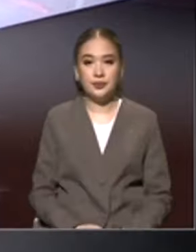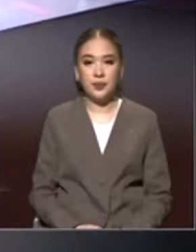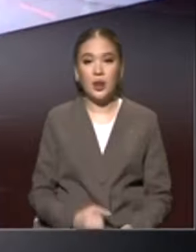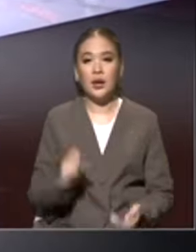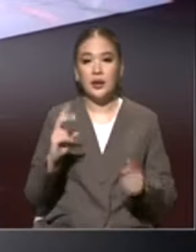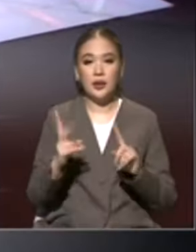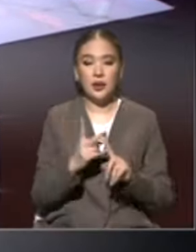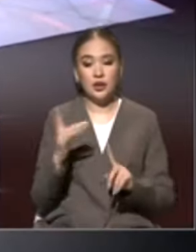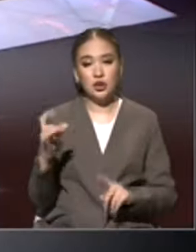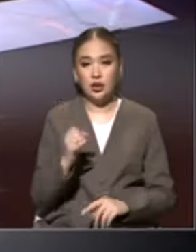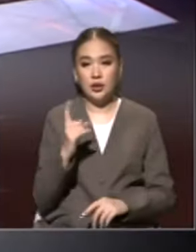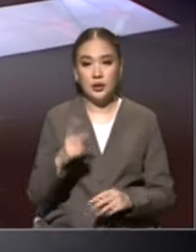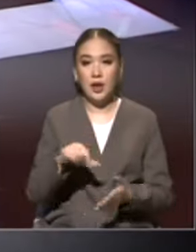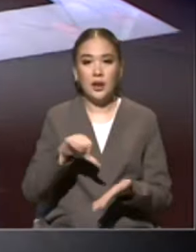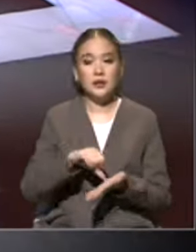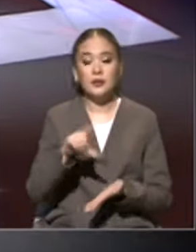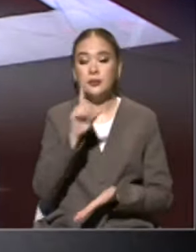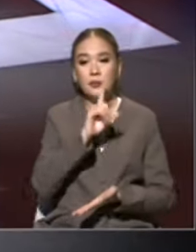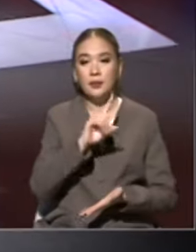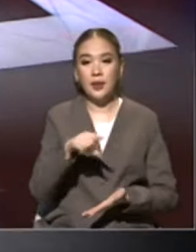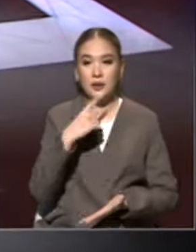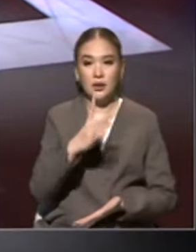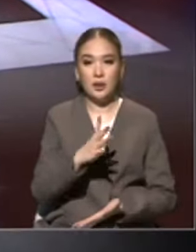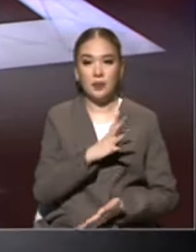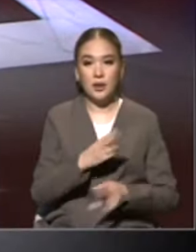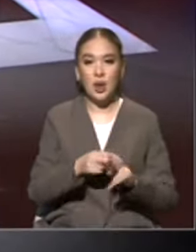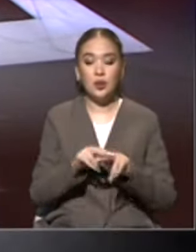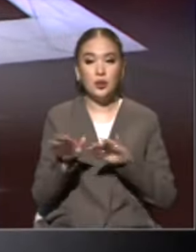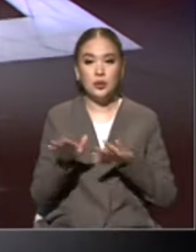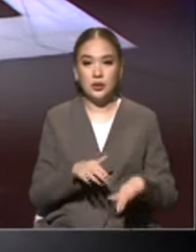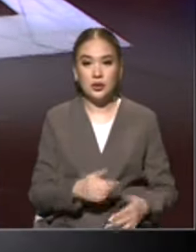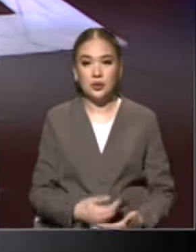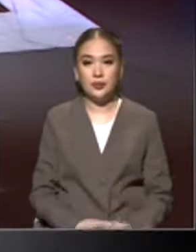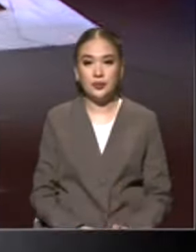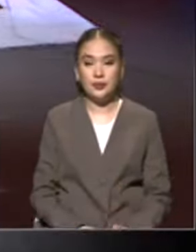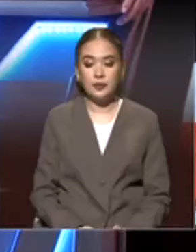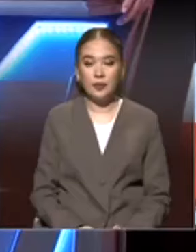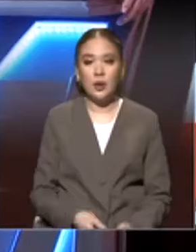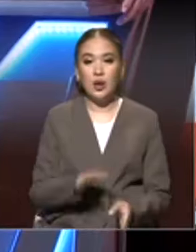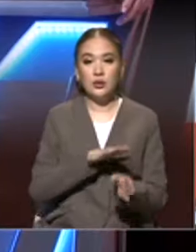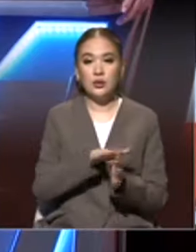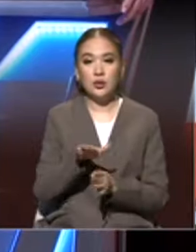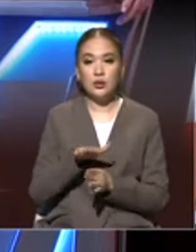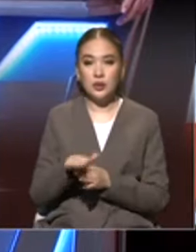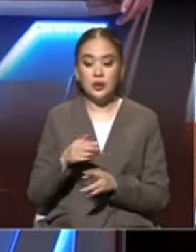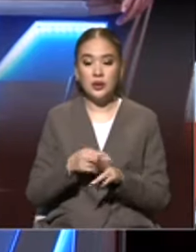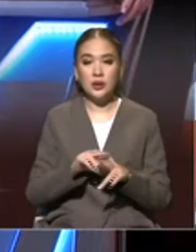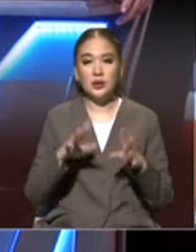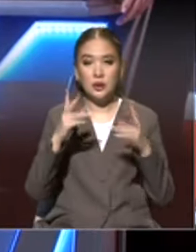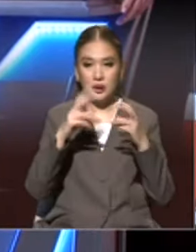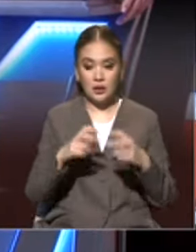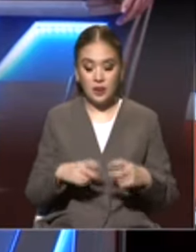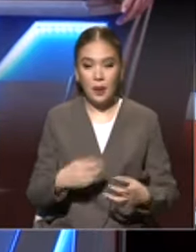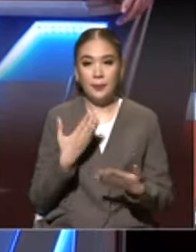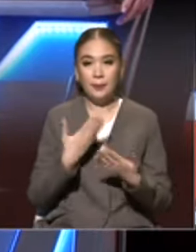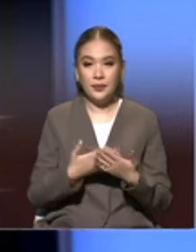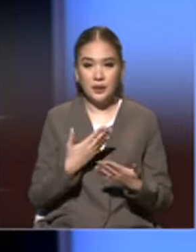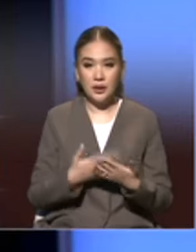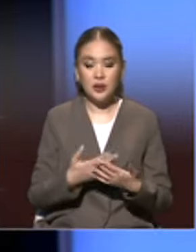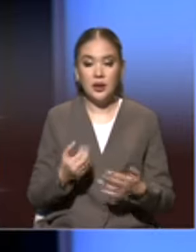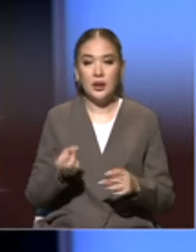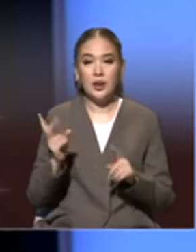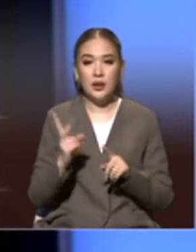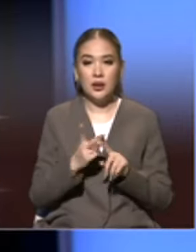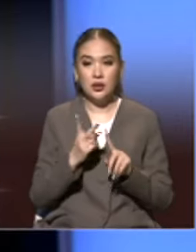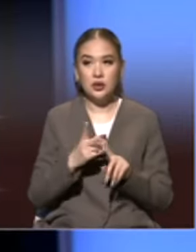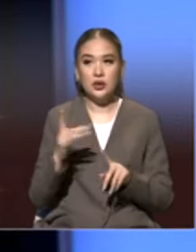Екінші рет қатыспайды деп айттық қой мысалға? Өткізілмейді. Осы жерден толықтырсам ғой, ренжімесеңіздер. Мысалы, жаңағы екінші